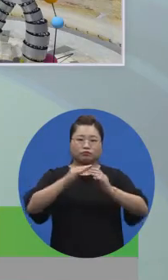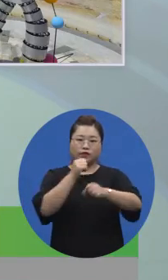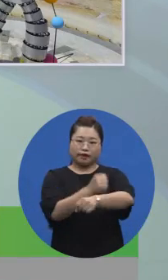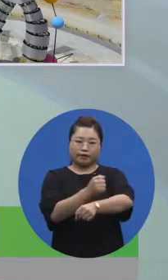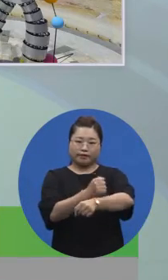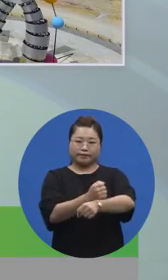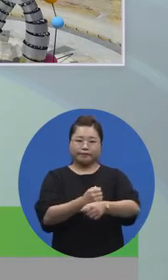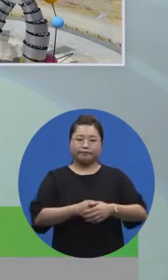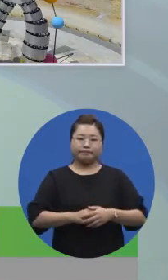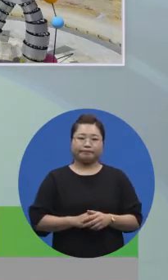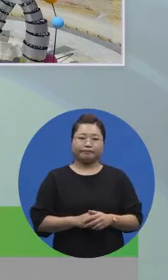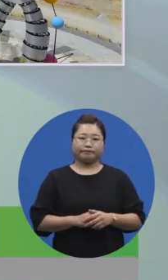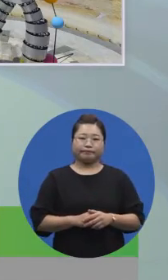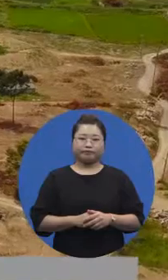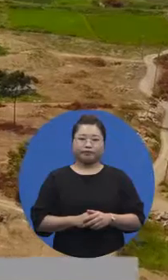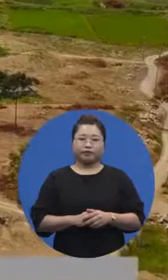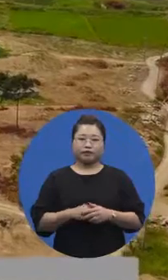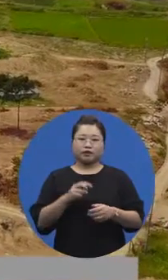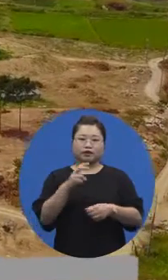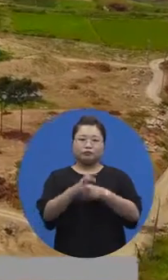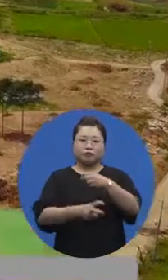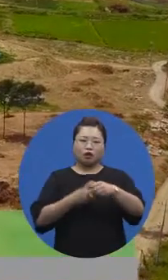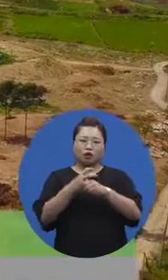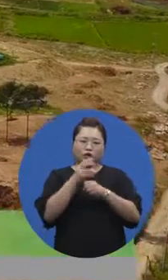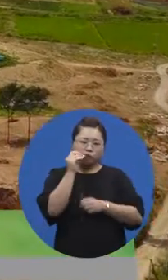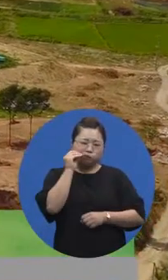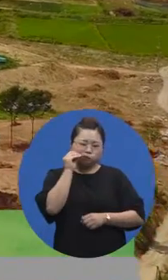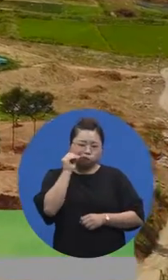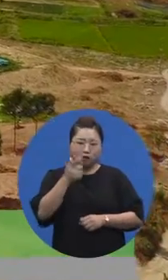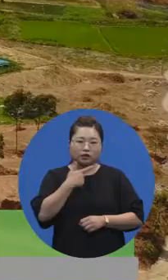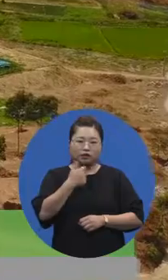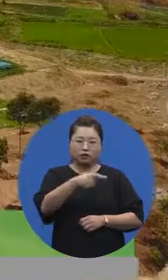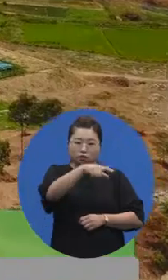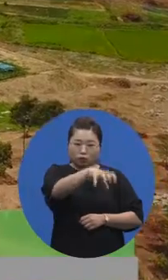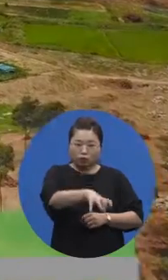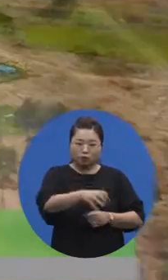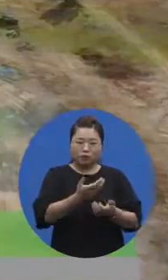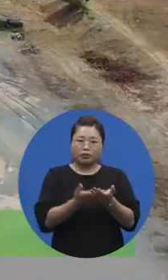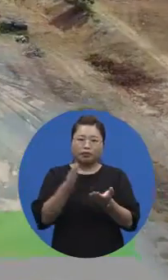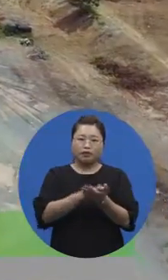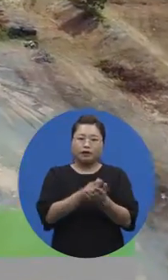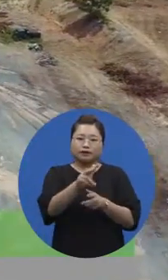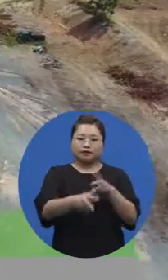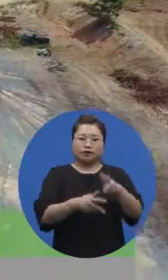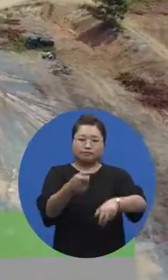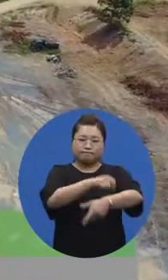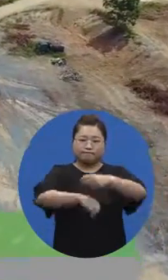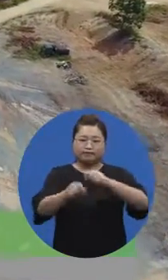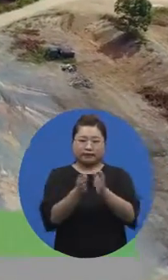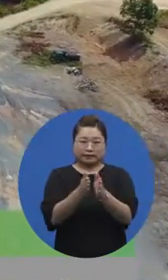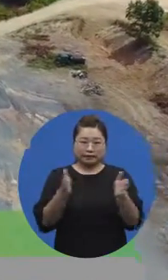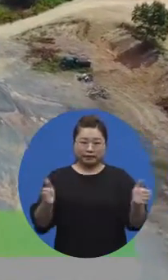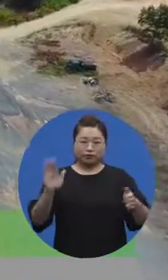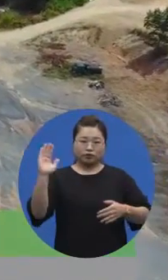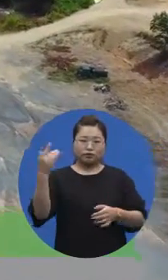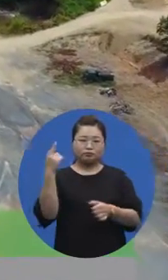건립합니다. 신국진 기자입니다. 20년째 멈춰있던 청주 밀레니엄타운 개발 사업이 본궤도에